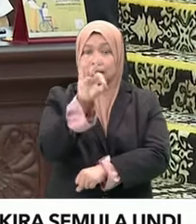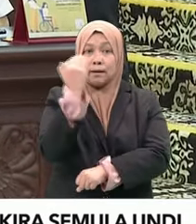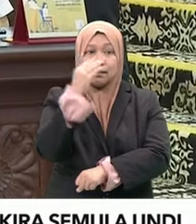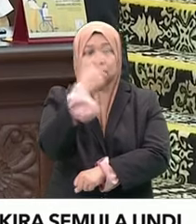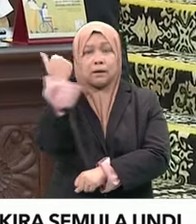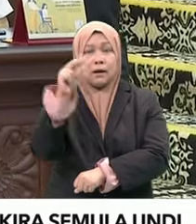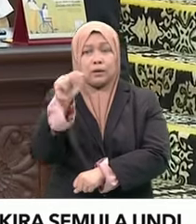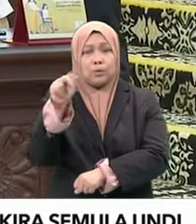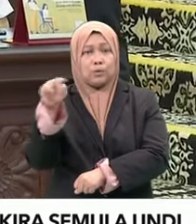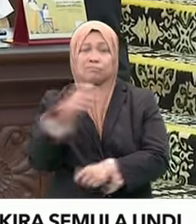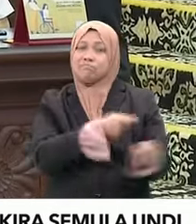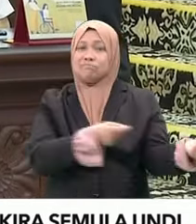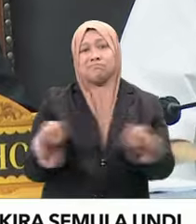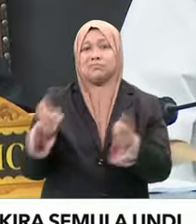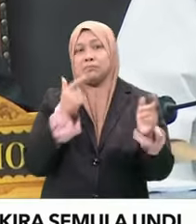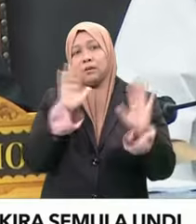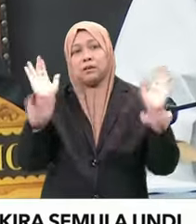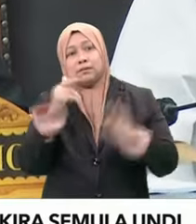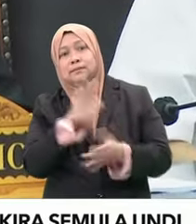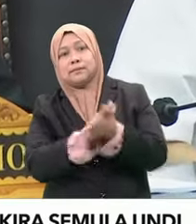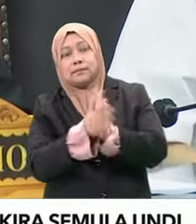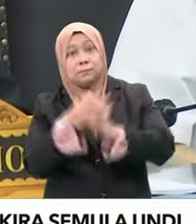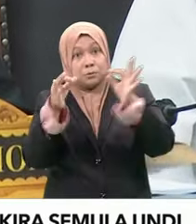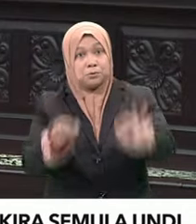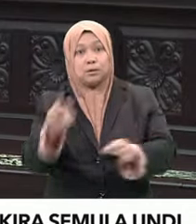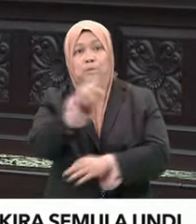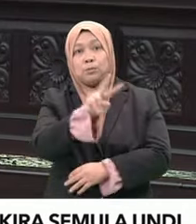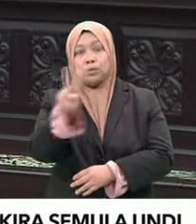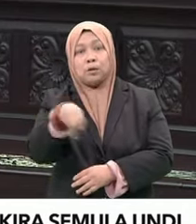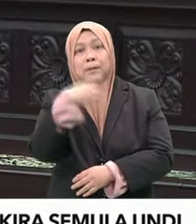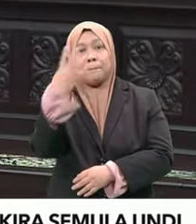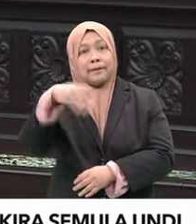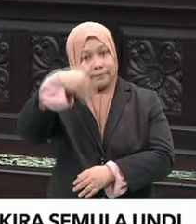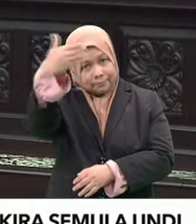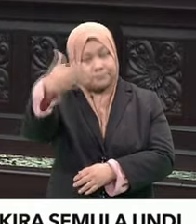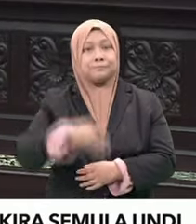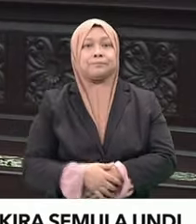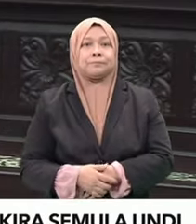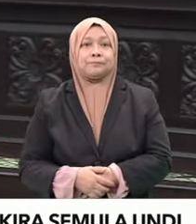Hakim Anwar Usman menarik diri. Keputusan dijangka pada 22 April depan.